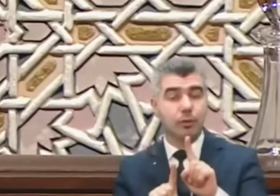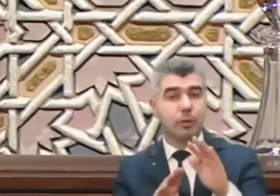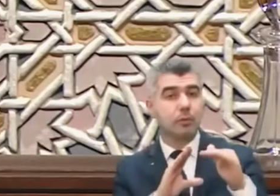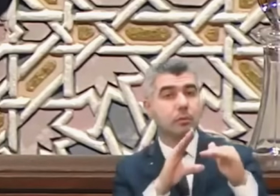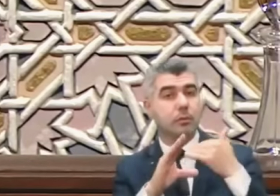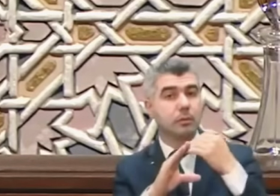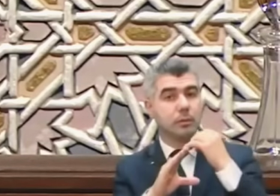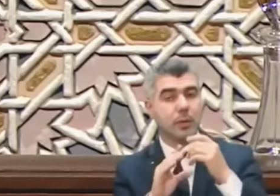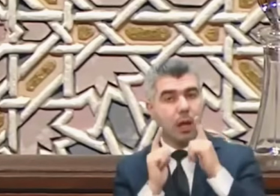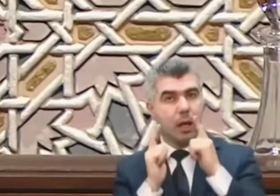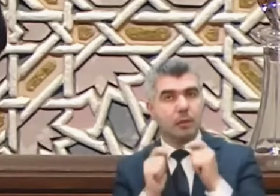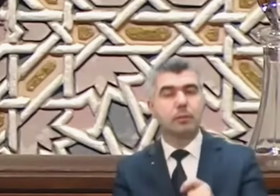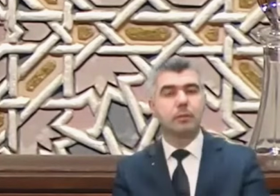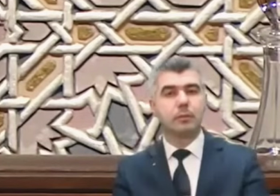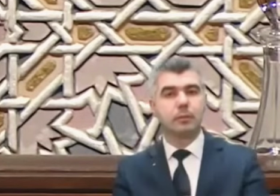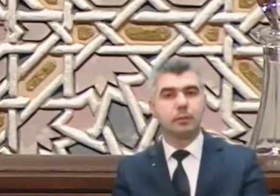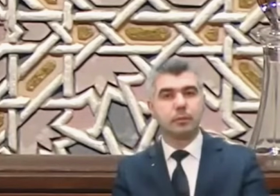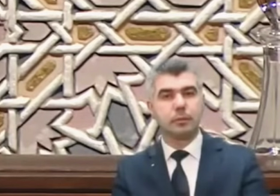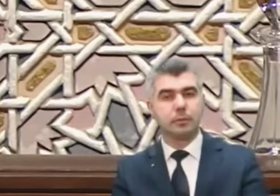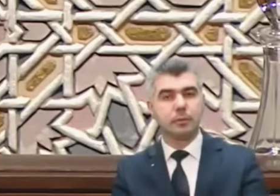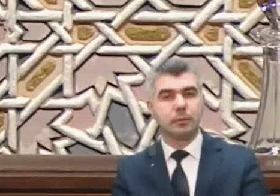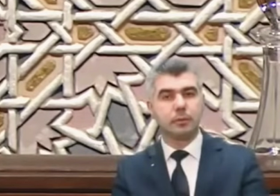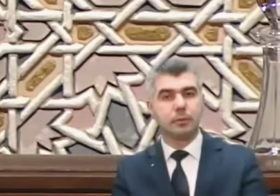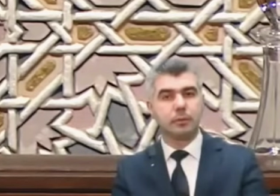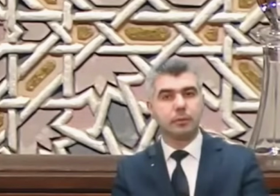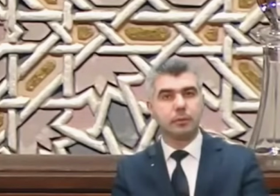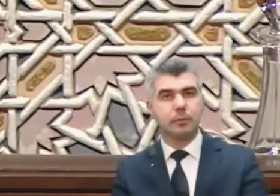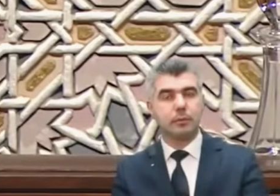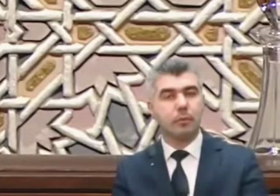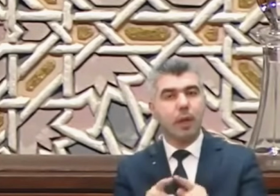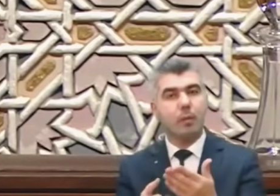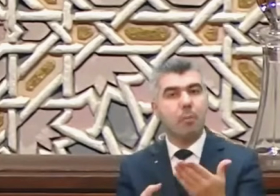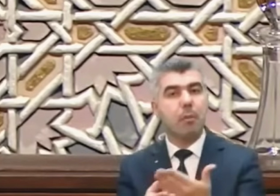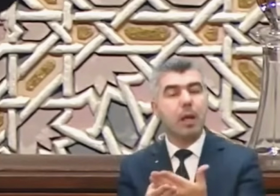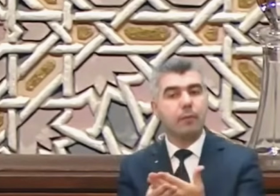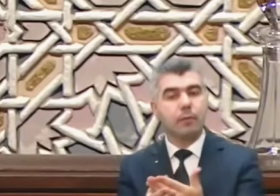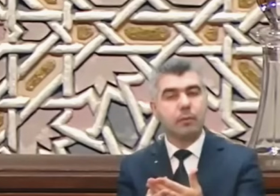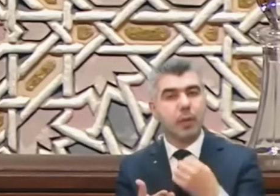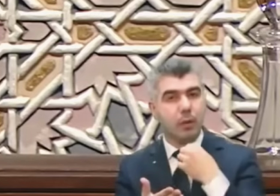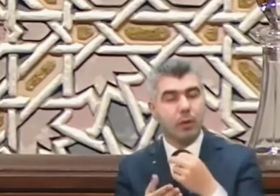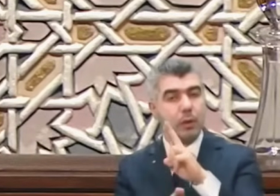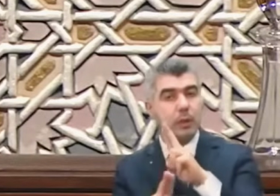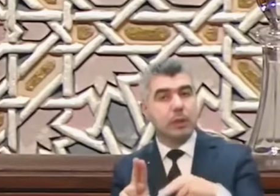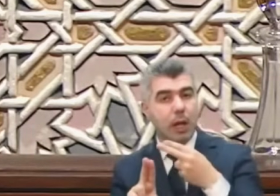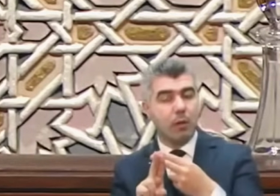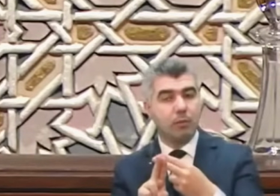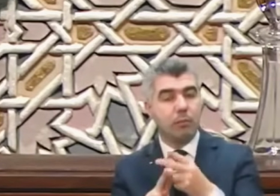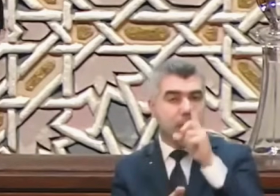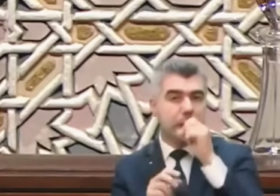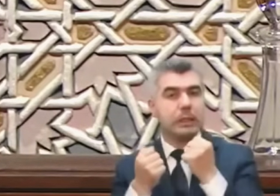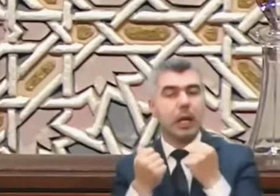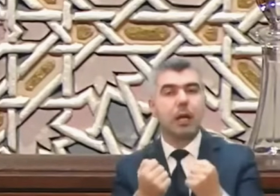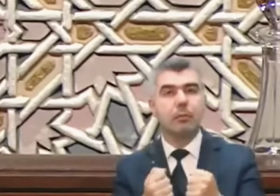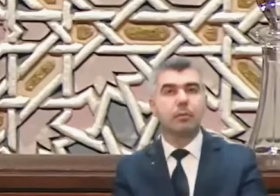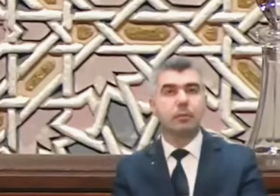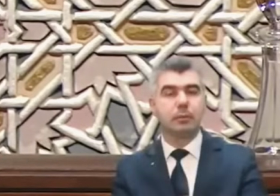دابا بحالي بحالكم، كي أنا حسب كان فيها عندي فيها الأخبار، تجابوها لي في الميل باش نجاوبكم. هذا ولا ارتباك كتخلقوه.